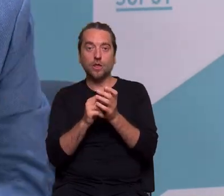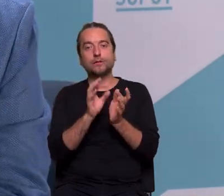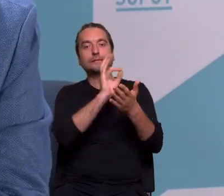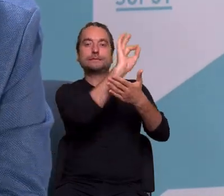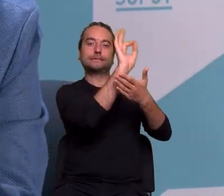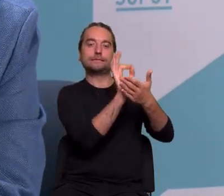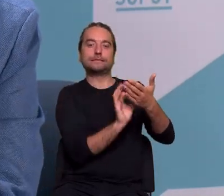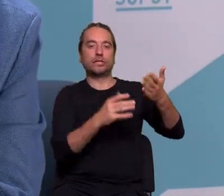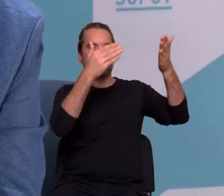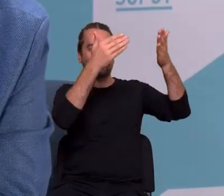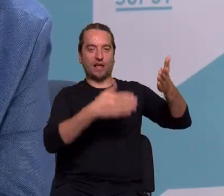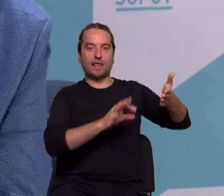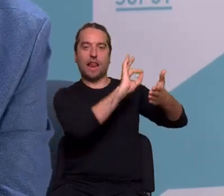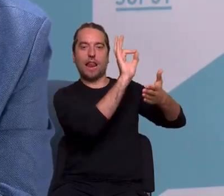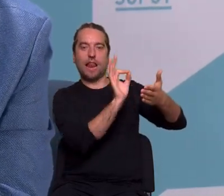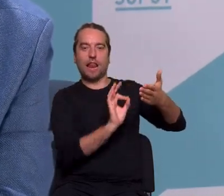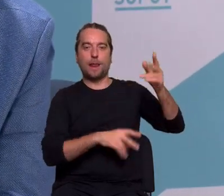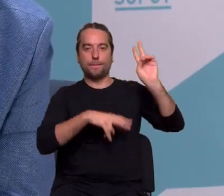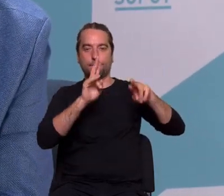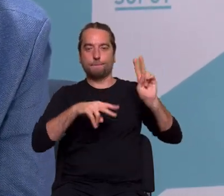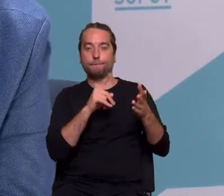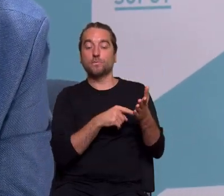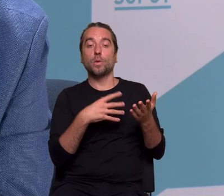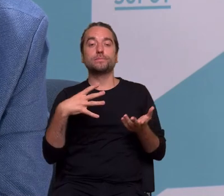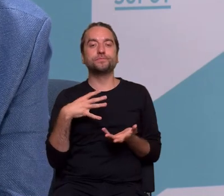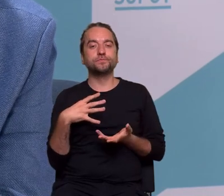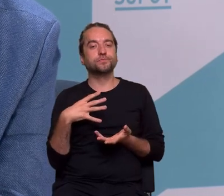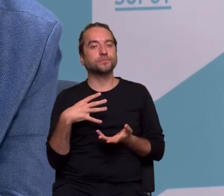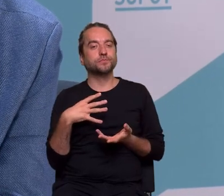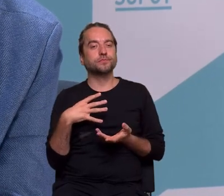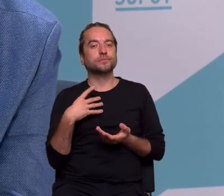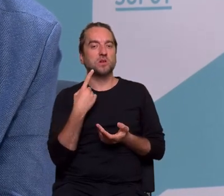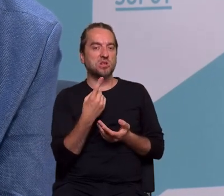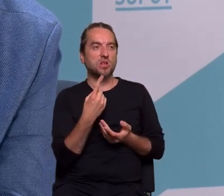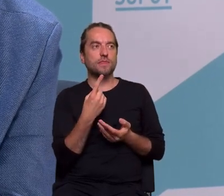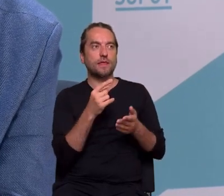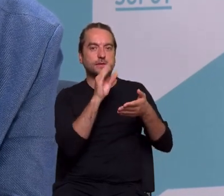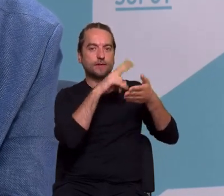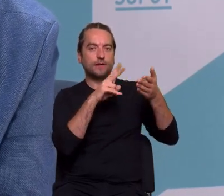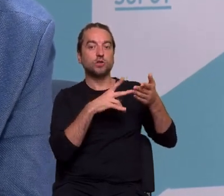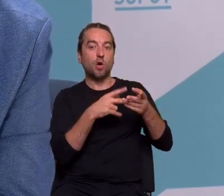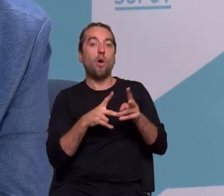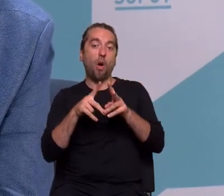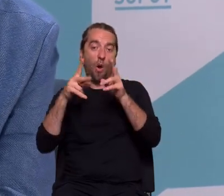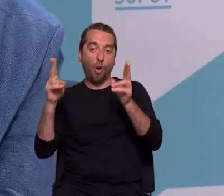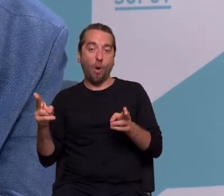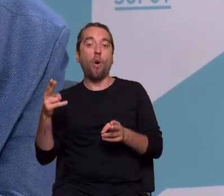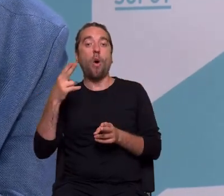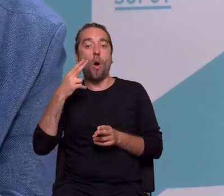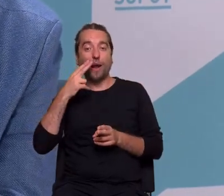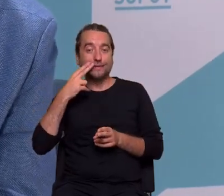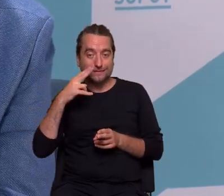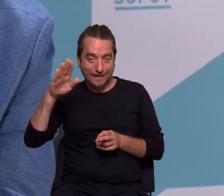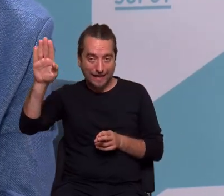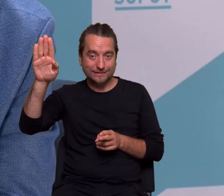fresków na ścianach. Jedna z tych warstw pochodziła z okresu nazistowskiego i